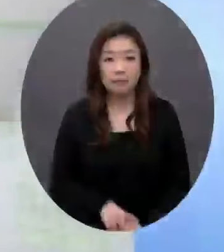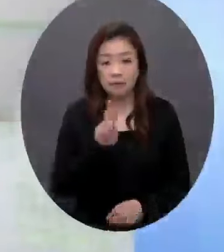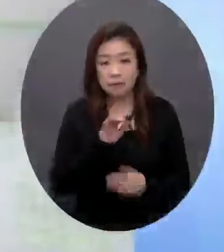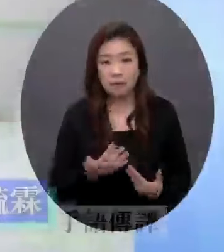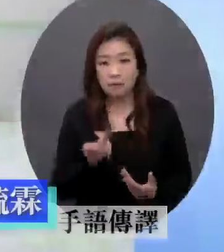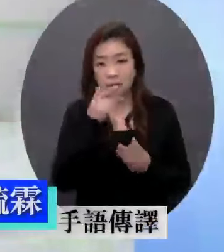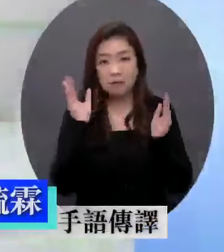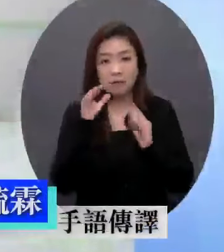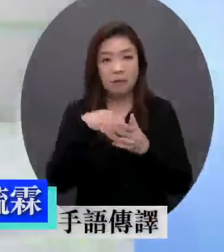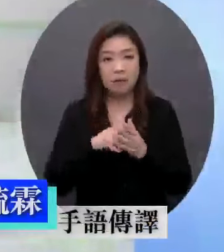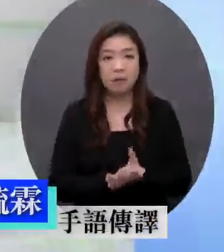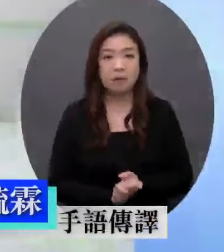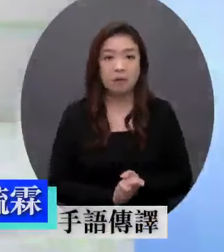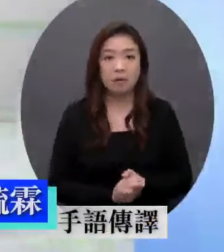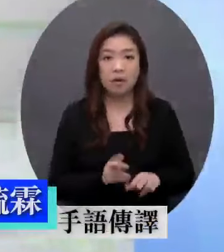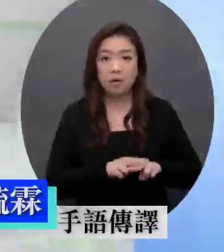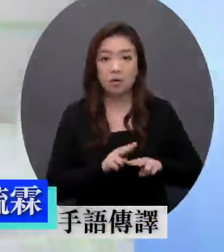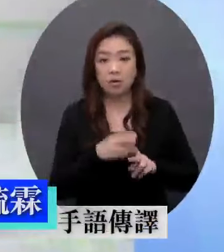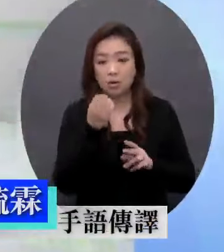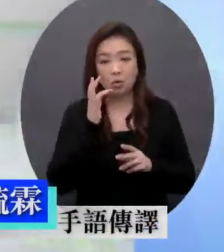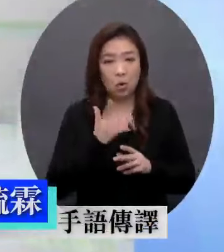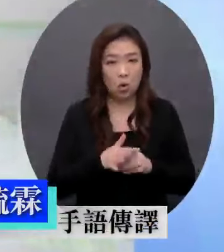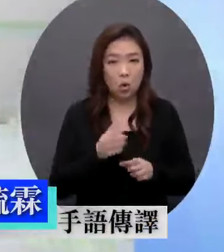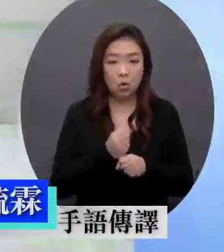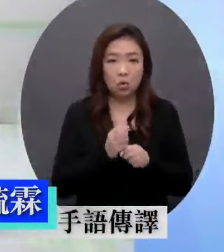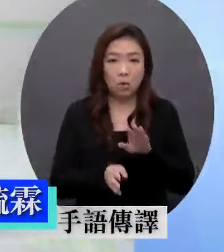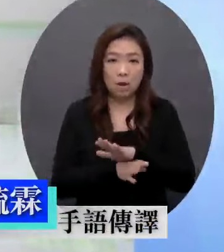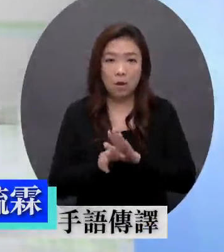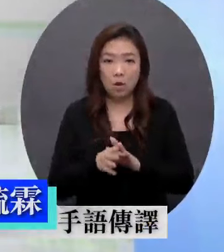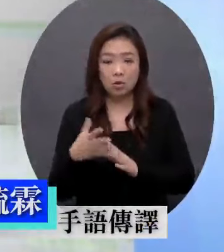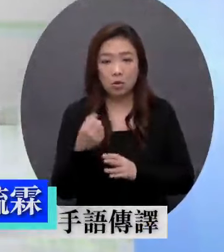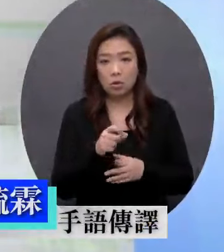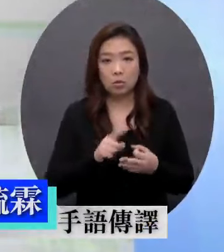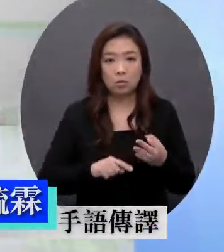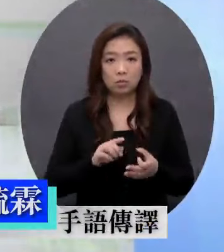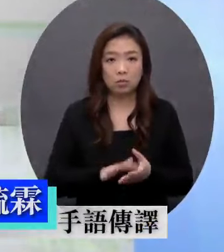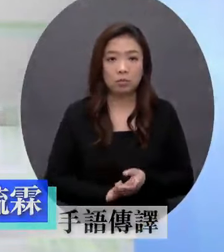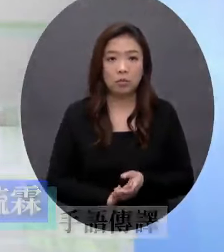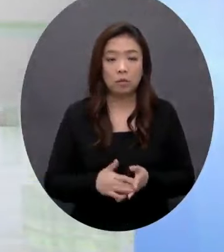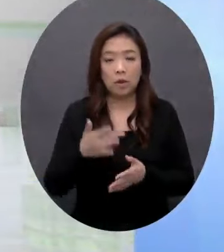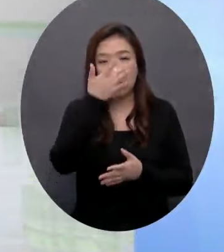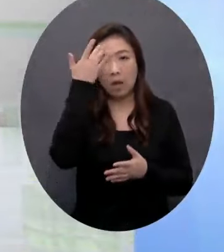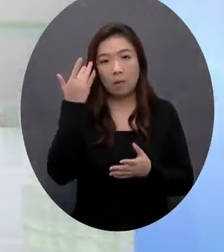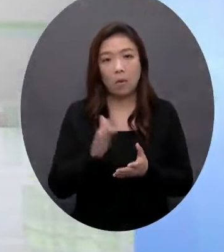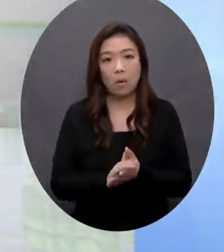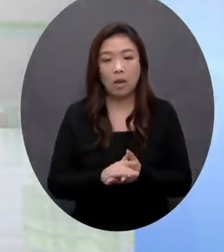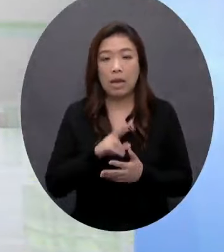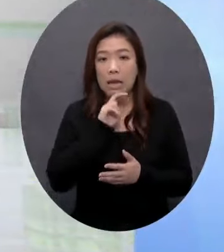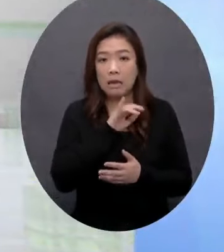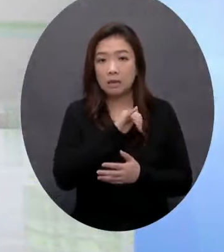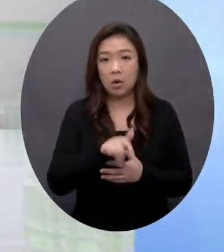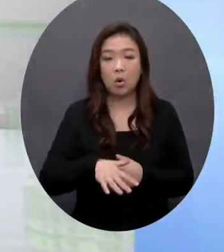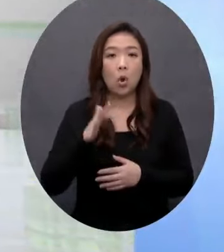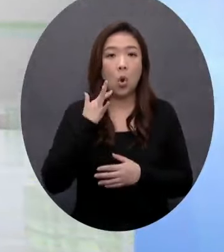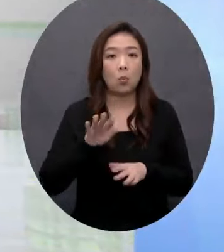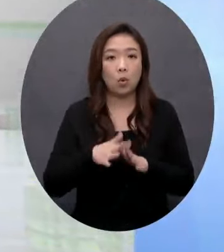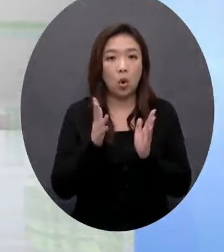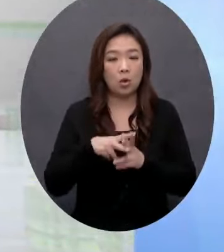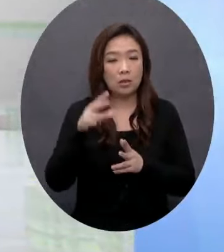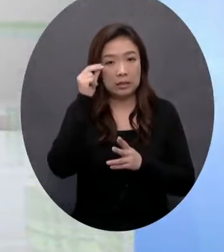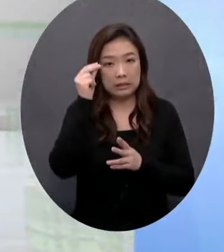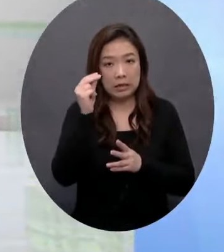睇睇今日新闻内容。中央港澳工作办公室主任、国务院港澳办主任夏宝龙下昼抵达澳门，展开七